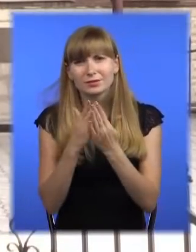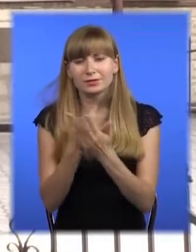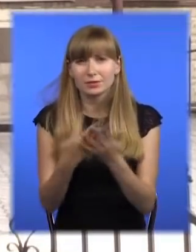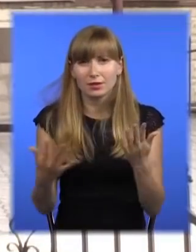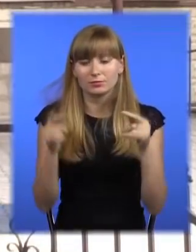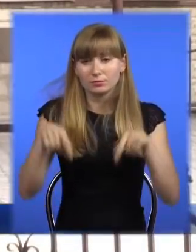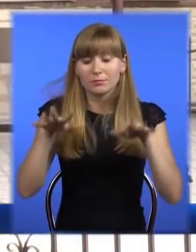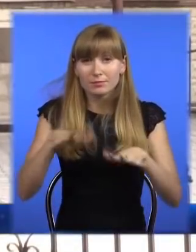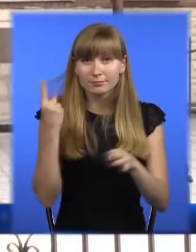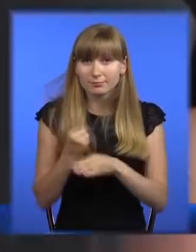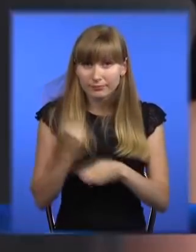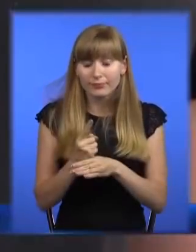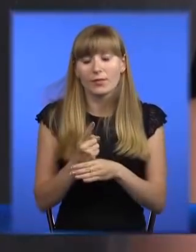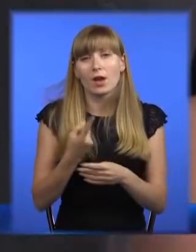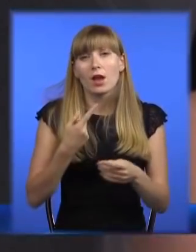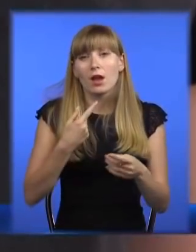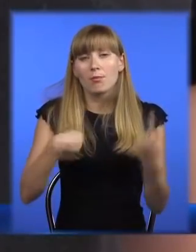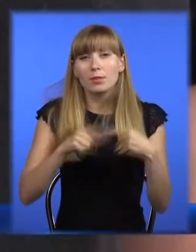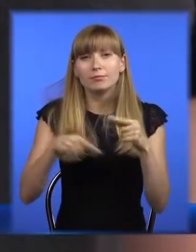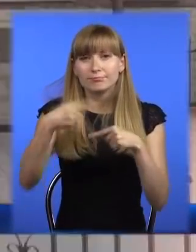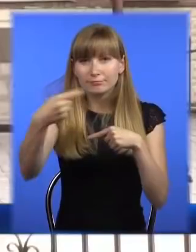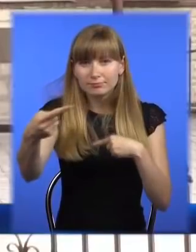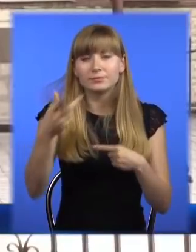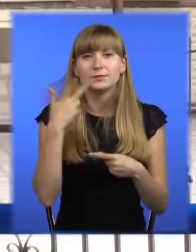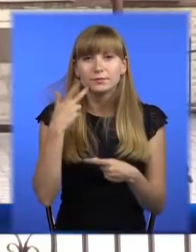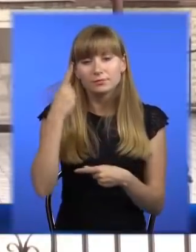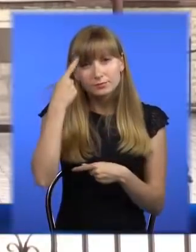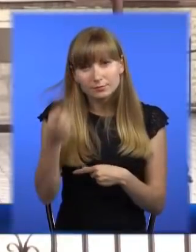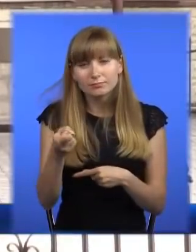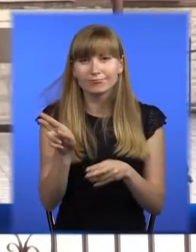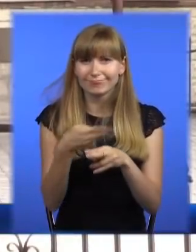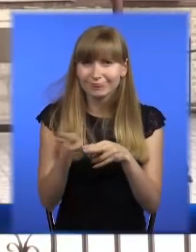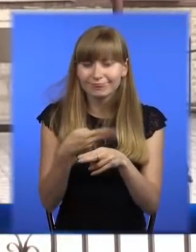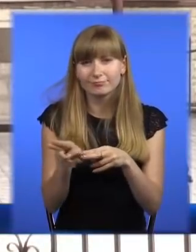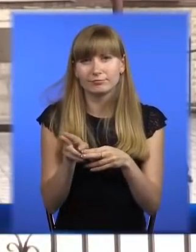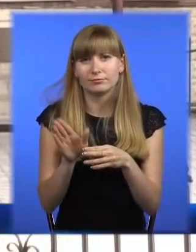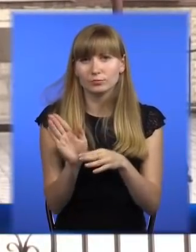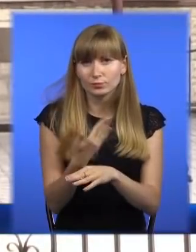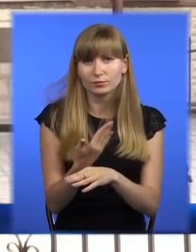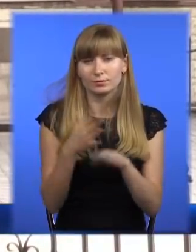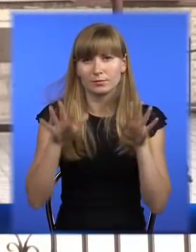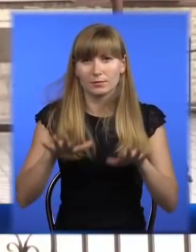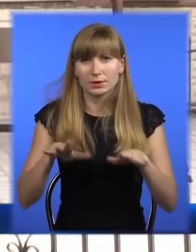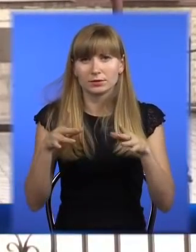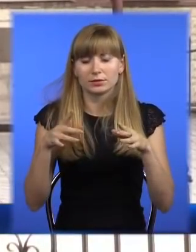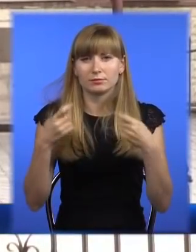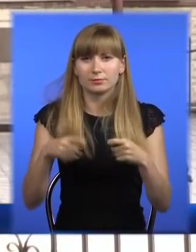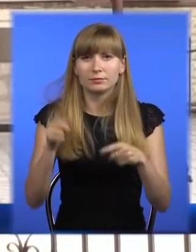товарів не встановлених місцях. Систематично нами проводяться заходи по ліквідації цих місць стихійної